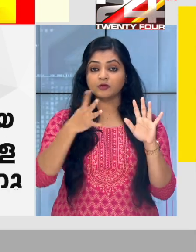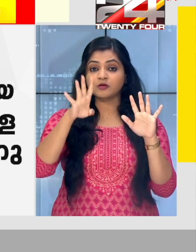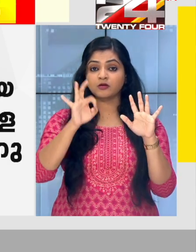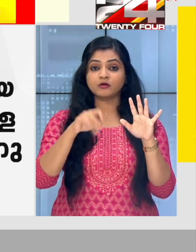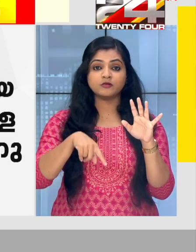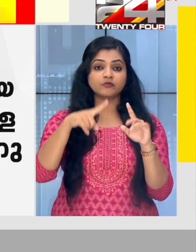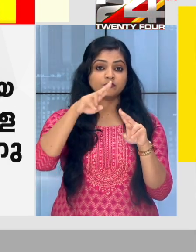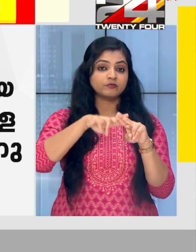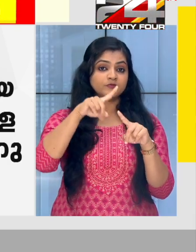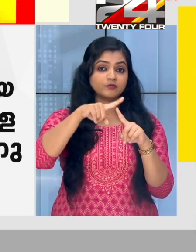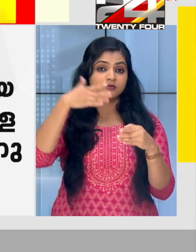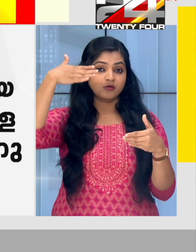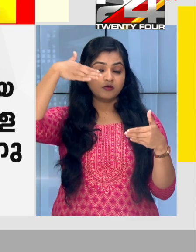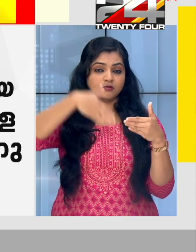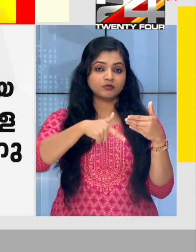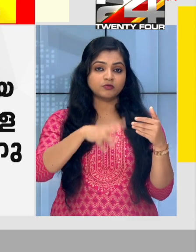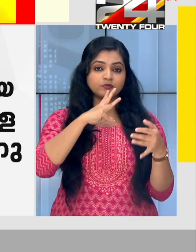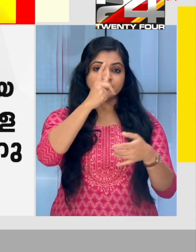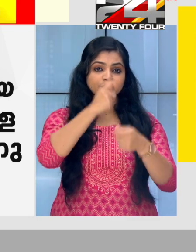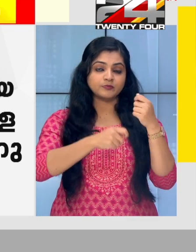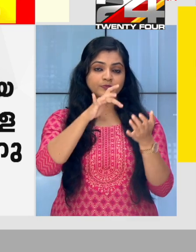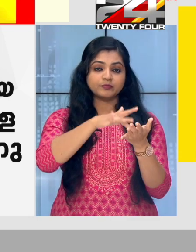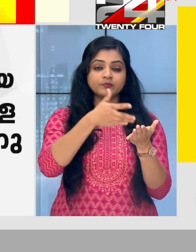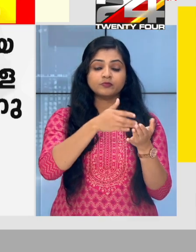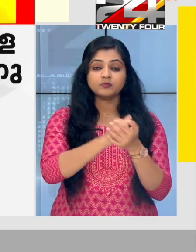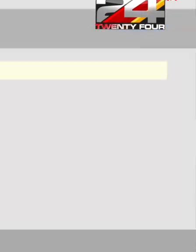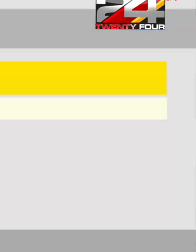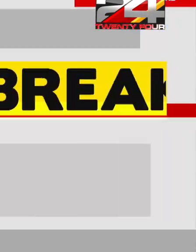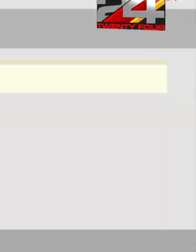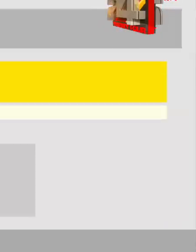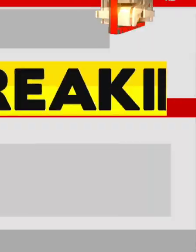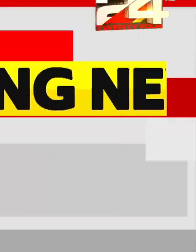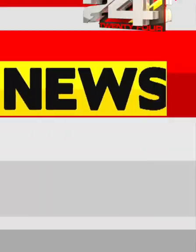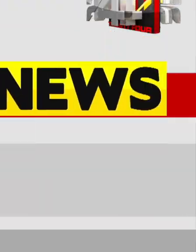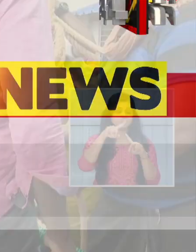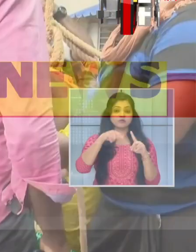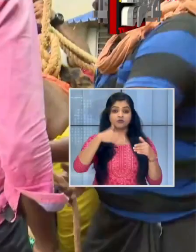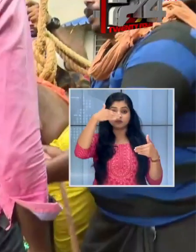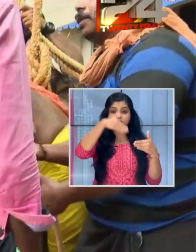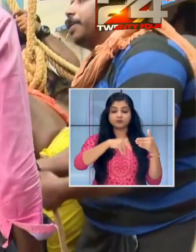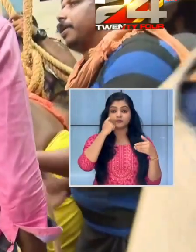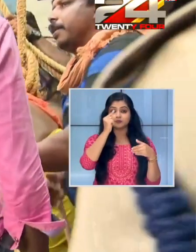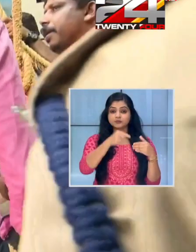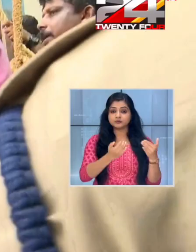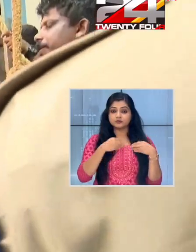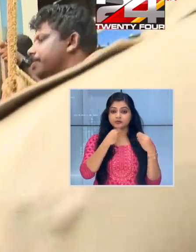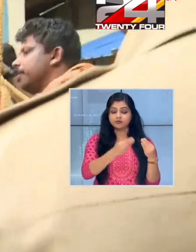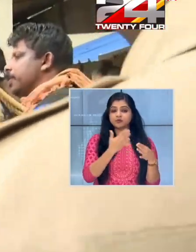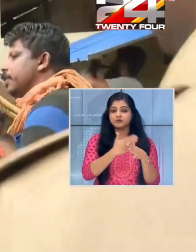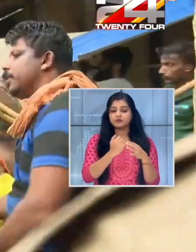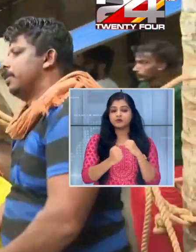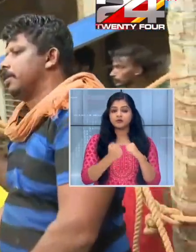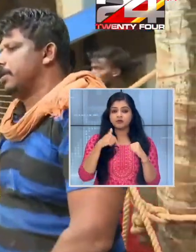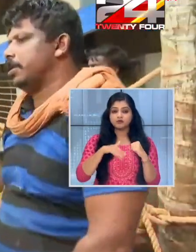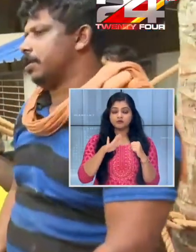താഴ്ചയുള്ള കിണറാണ്. അതിനുള്ളിൽ നിന്നും ഈ മഹാരാജൻ്റെ അടുത്തേക്ക് എത്തുക എന്നുള്ളത് വലിയ ശ്രമകരമായ ദൗത്യമാണ്. ഇപ്പോൾ ചെയ്യുന്നത്, രാവിലെ മുതൽ ഇവർ ചെയ്തിരുന്നത്, ആദ്യം